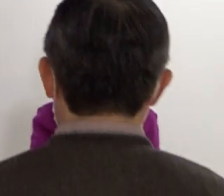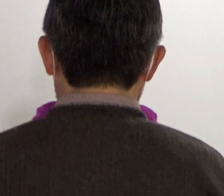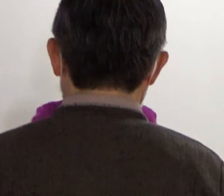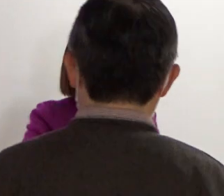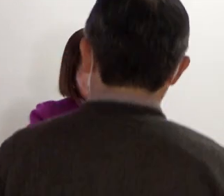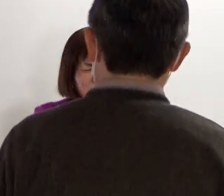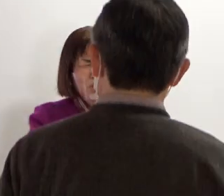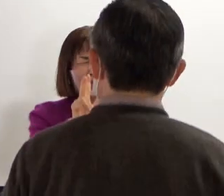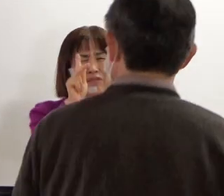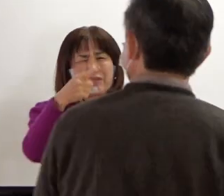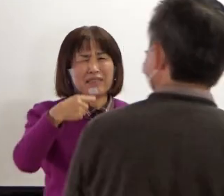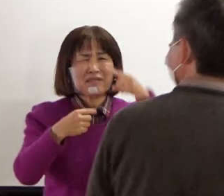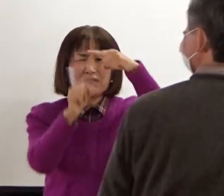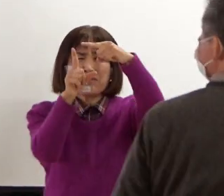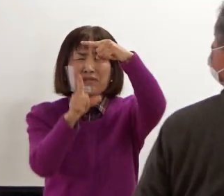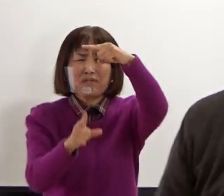い、